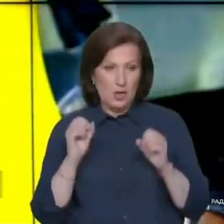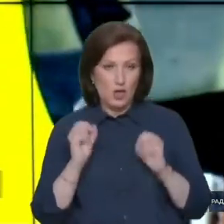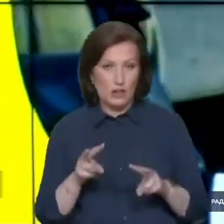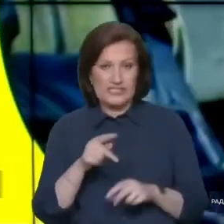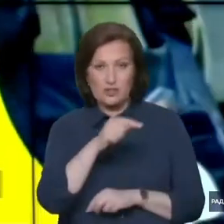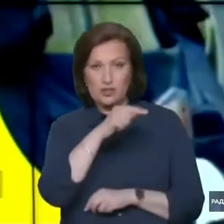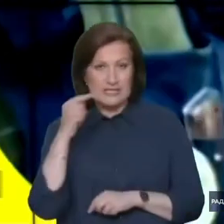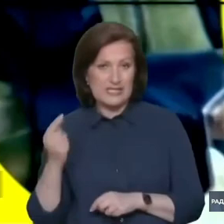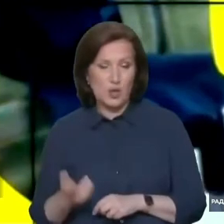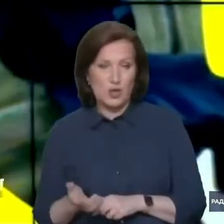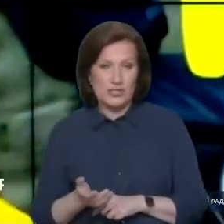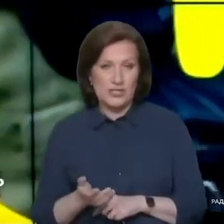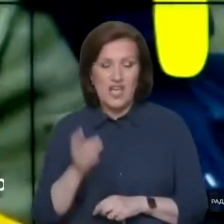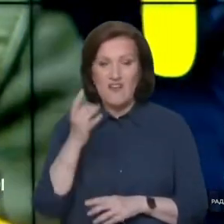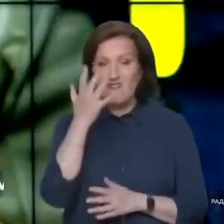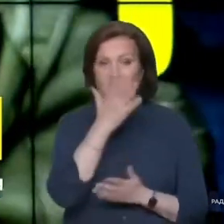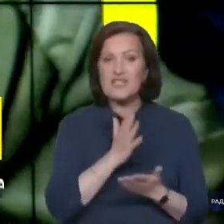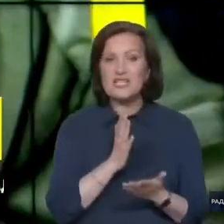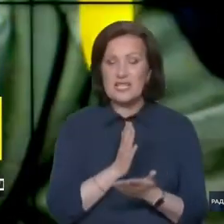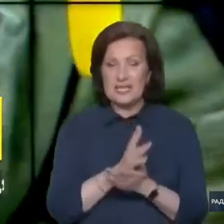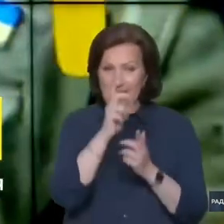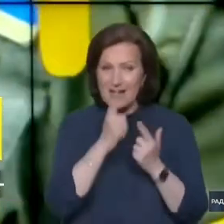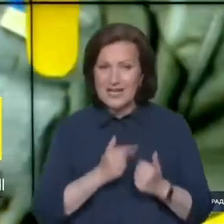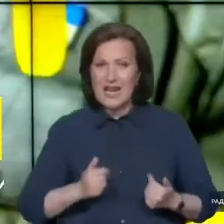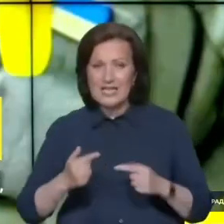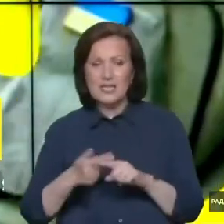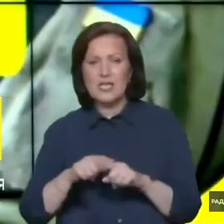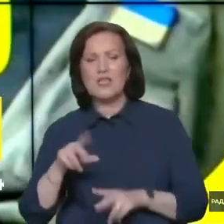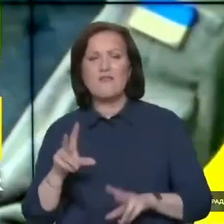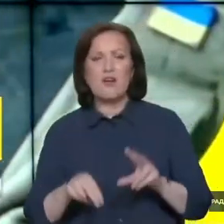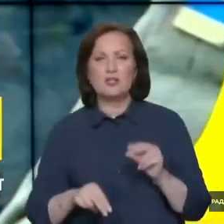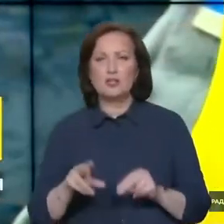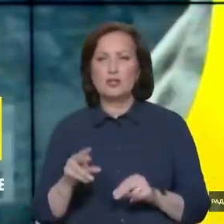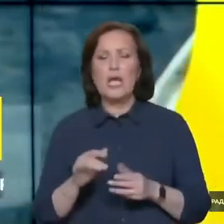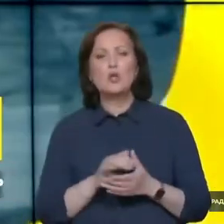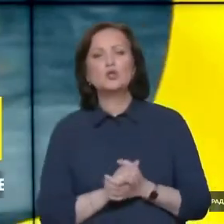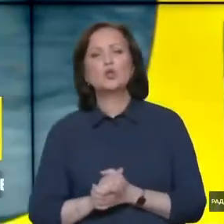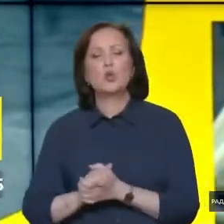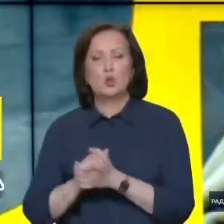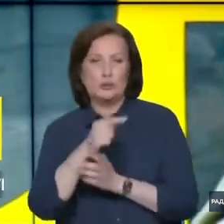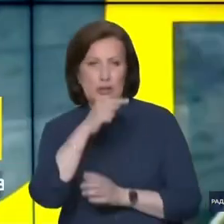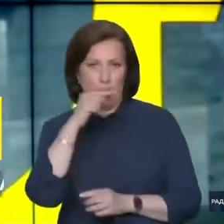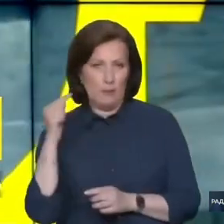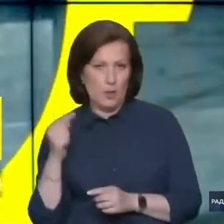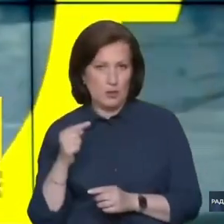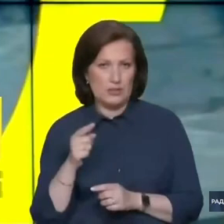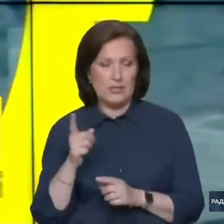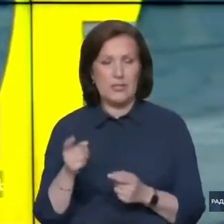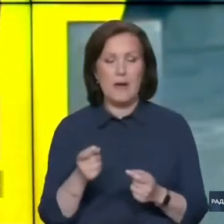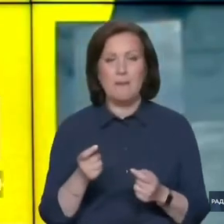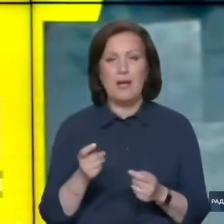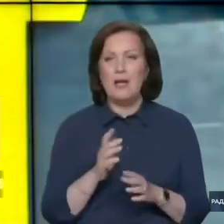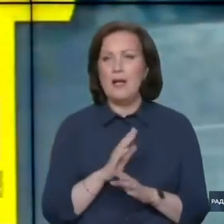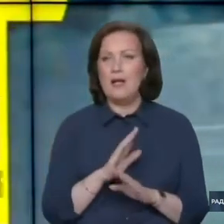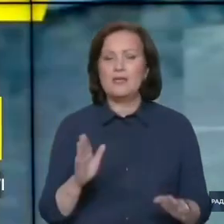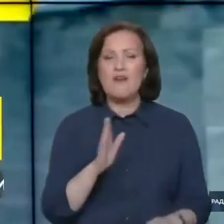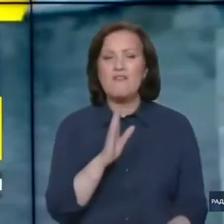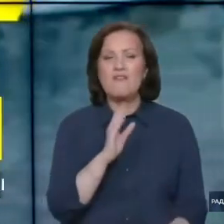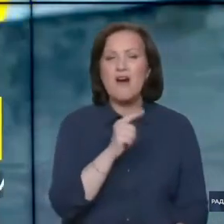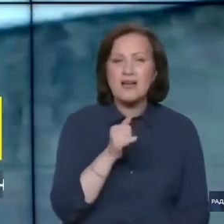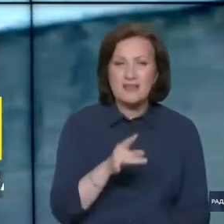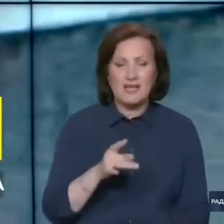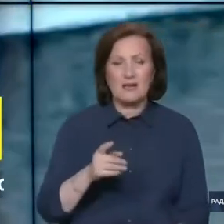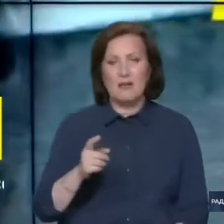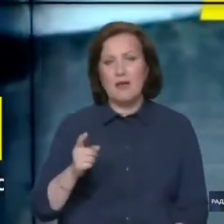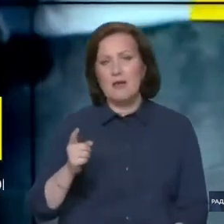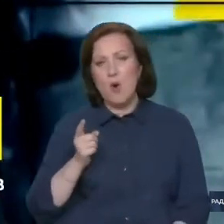що в Африці є, звичайно, країни, які вважаються союзниками Росії, і там мало не Вагнер охороняє чи